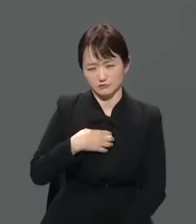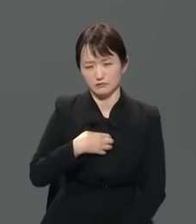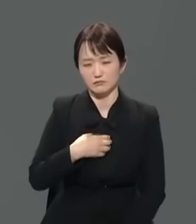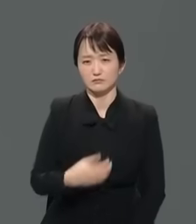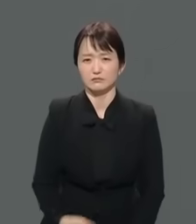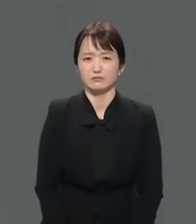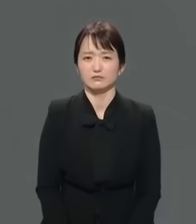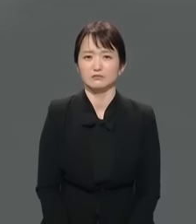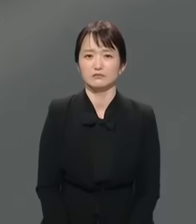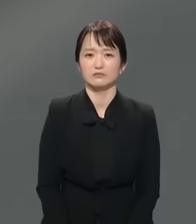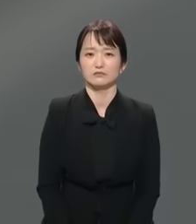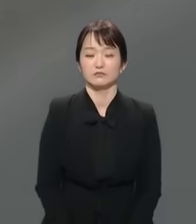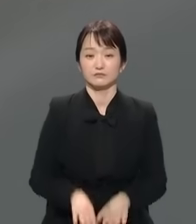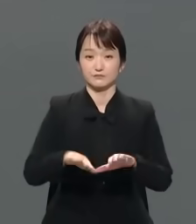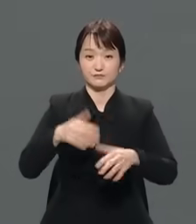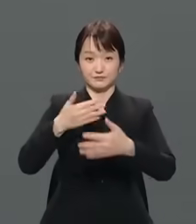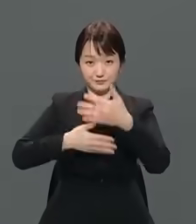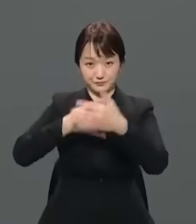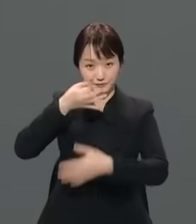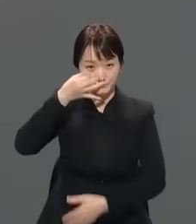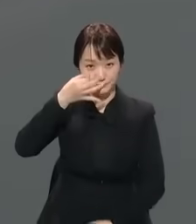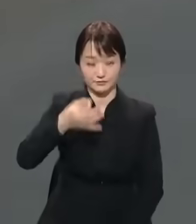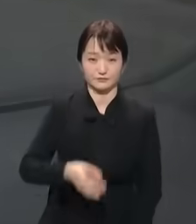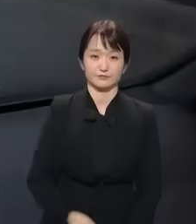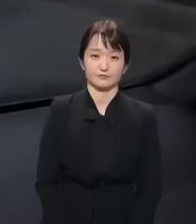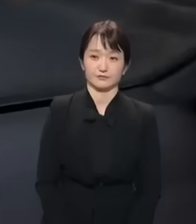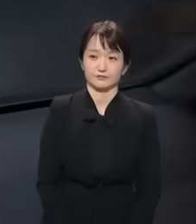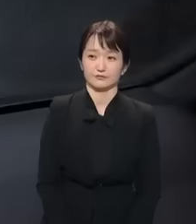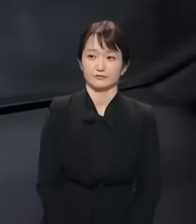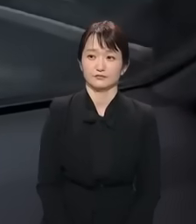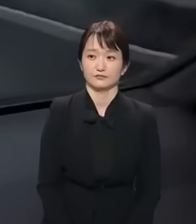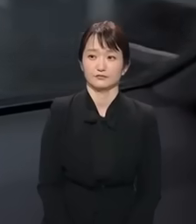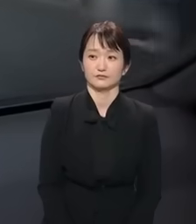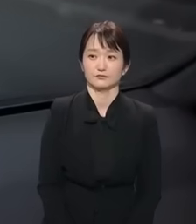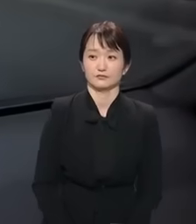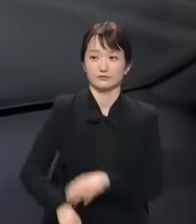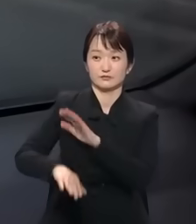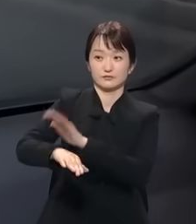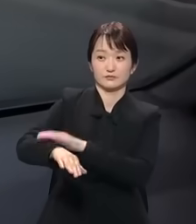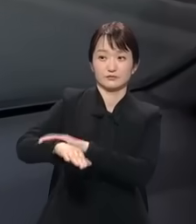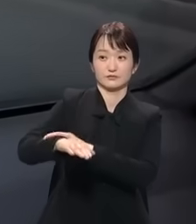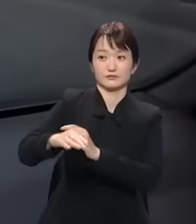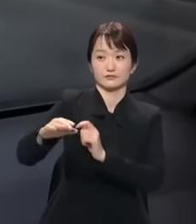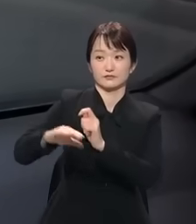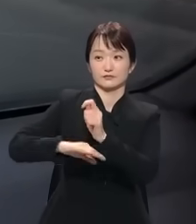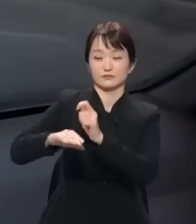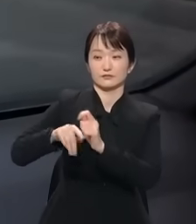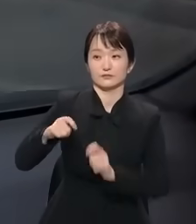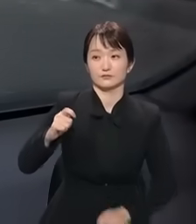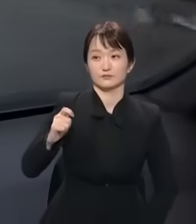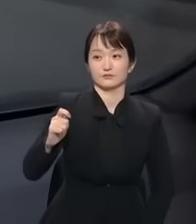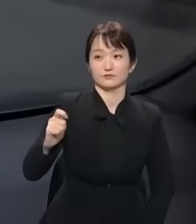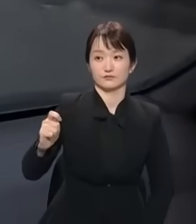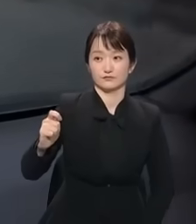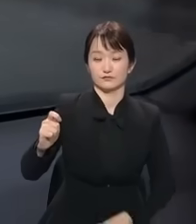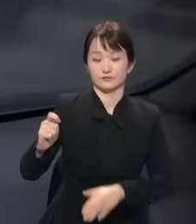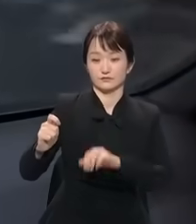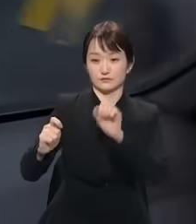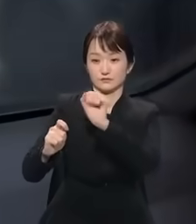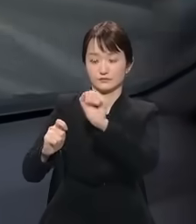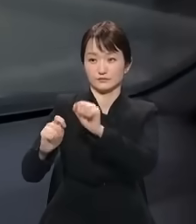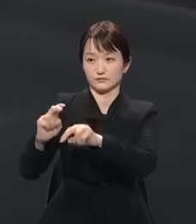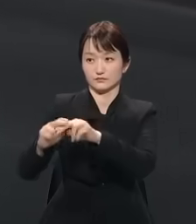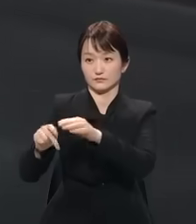그러니까요. 자, 이번에도 영상으로 만나보시죠. 자, 오른쪽에 택시 나옵니다. 주목해주세요. 운전석 문이